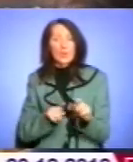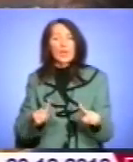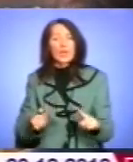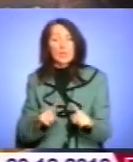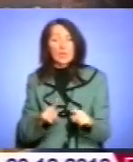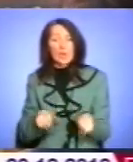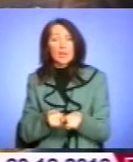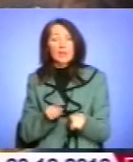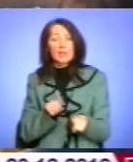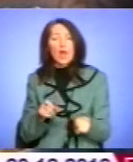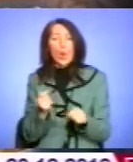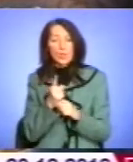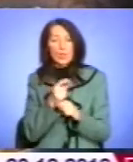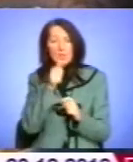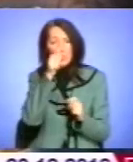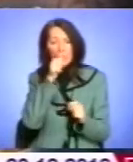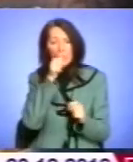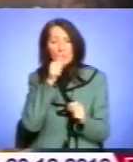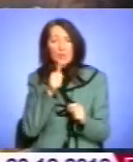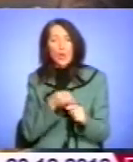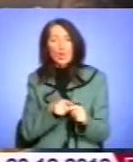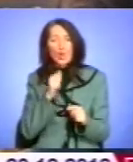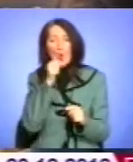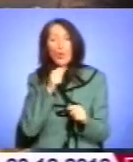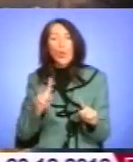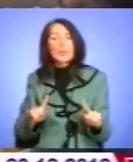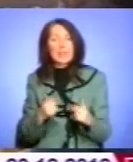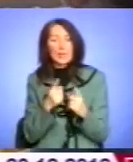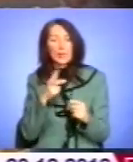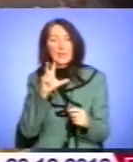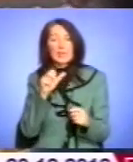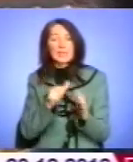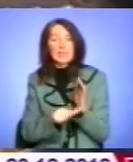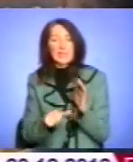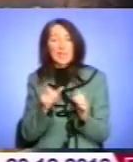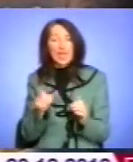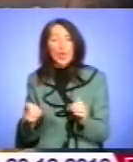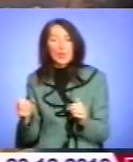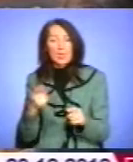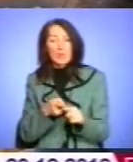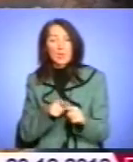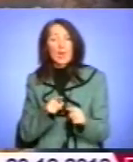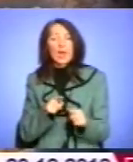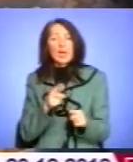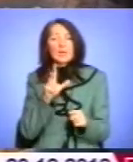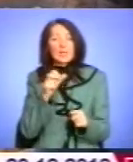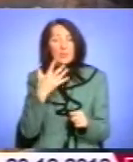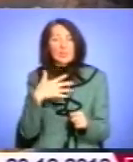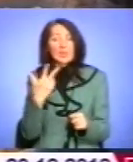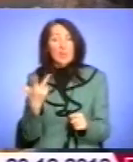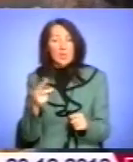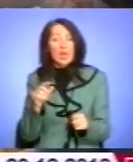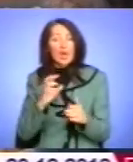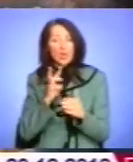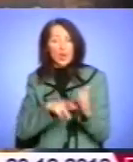за 11 місяців цього року затримано 360 осіб, з яких 353 оштрафовано на